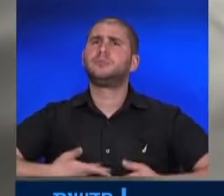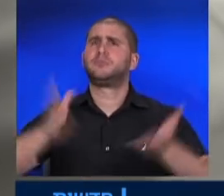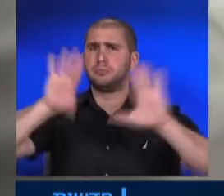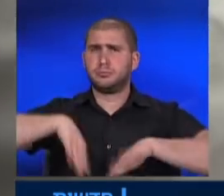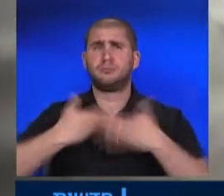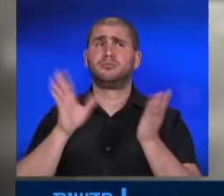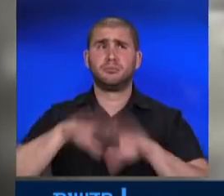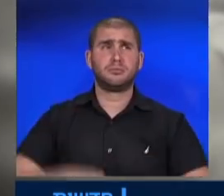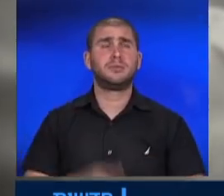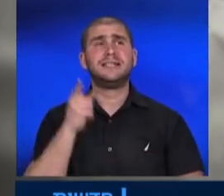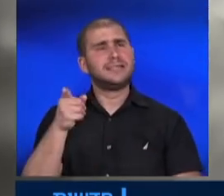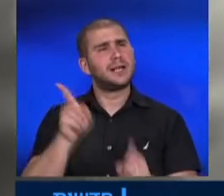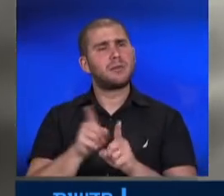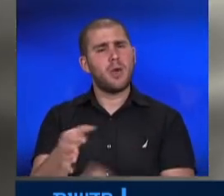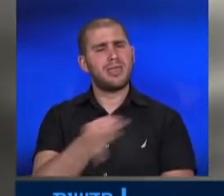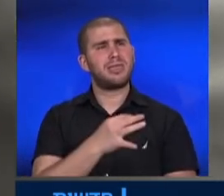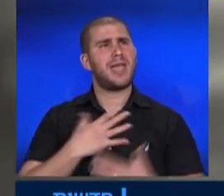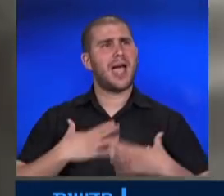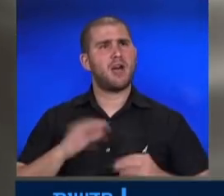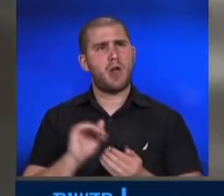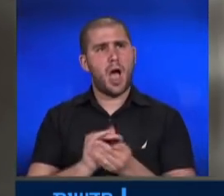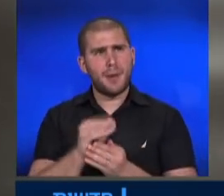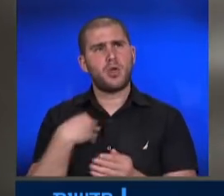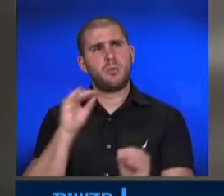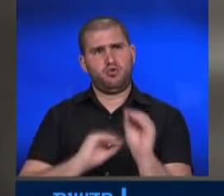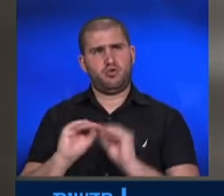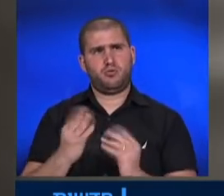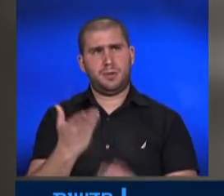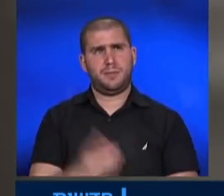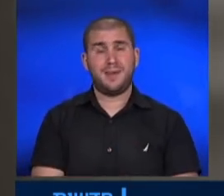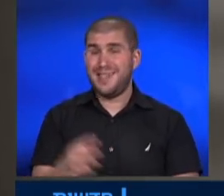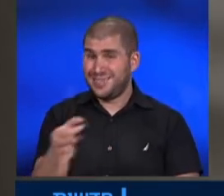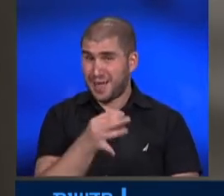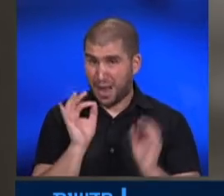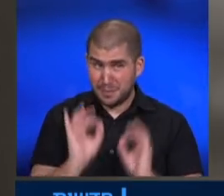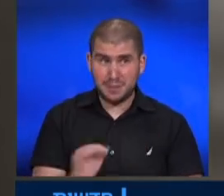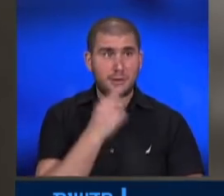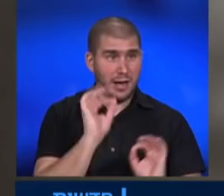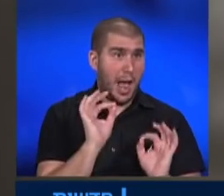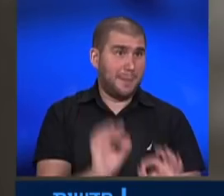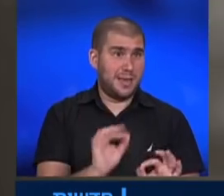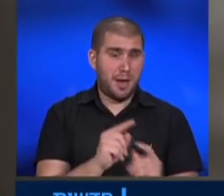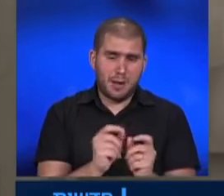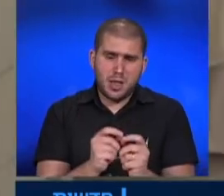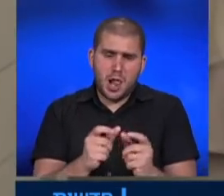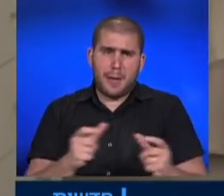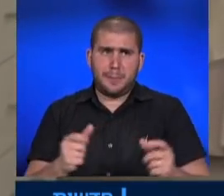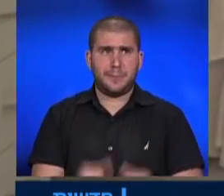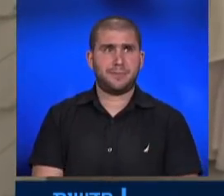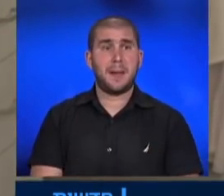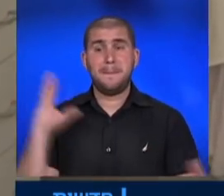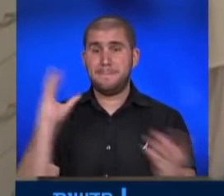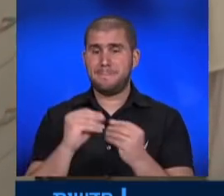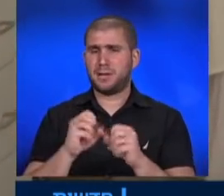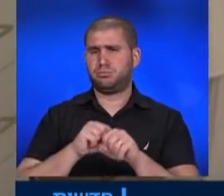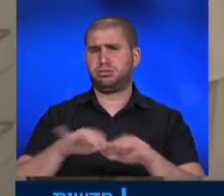של עכבר, שבהם אנחנו משתמשים כמודל. תאים אמיתיים. אמיתיים אמיתיים, הם גדלים. מאז פרוץ נגיף